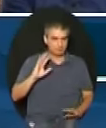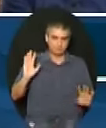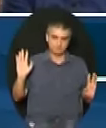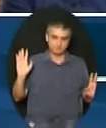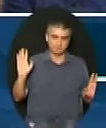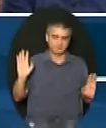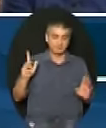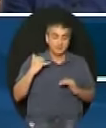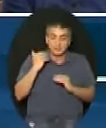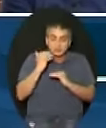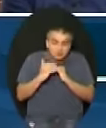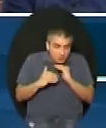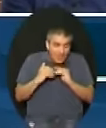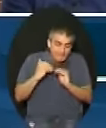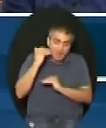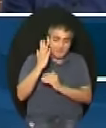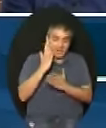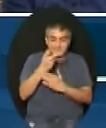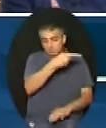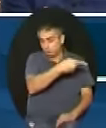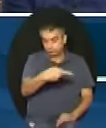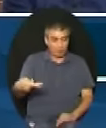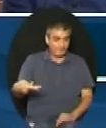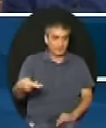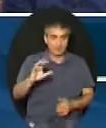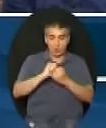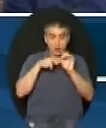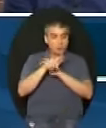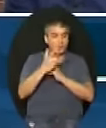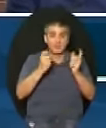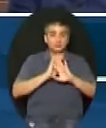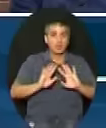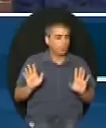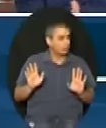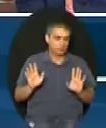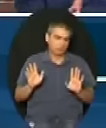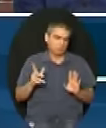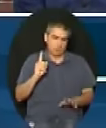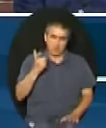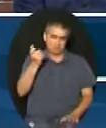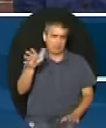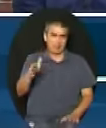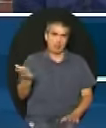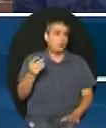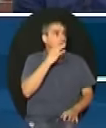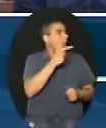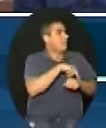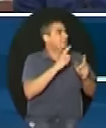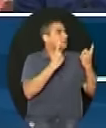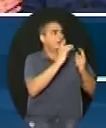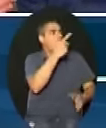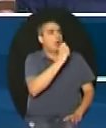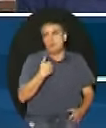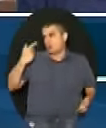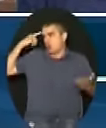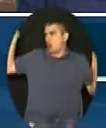בשלב הבא, כשהם כבר שוכבים או בורחים ללא נשק, מסכים, למה לא ירו בהם בשעת האירוע? לא יודע. אני לא